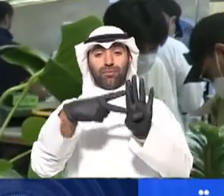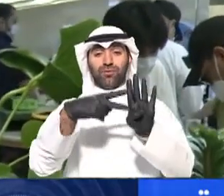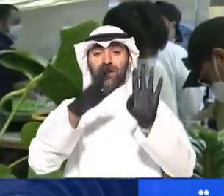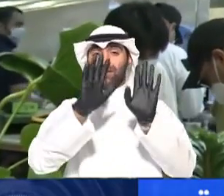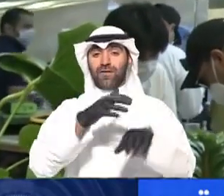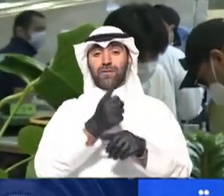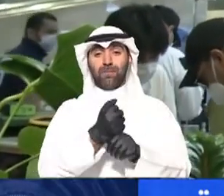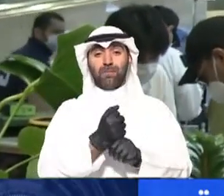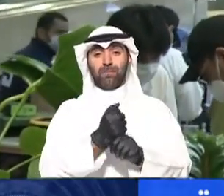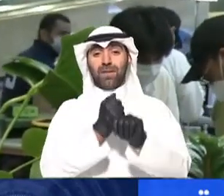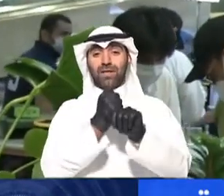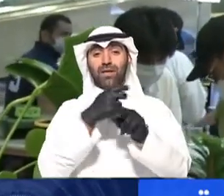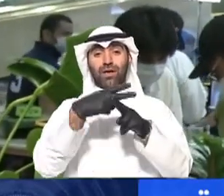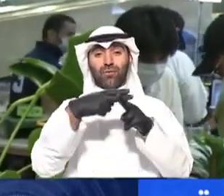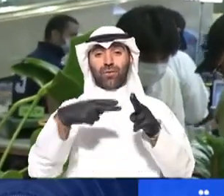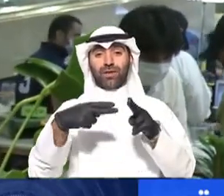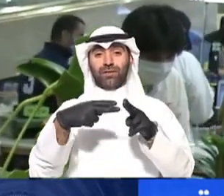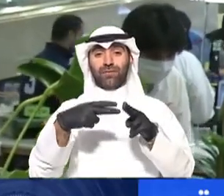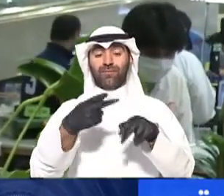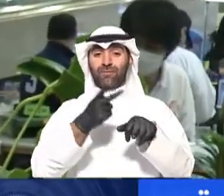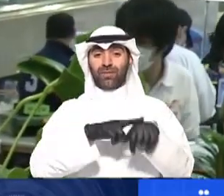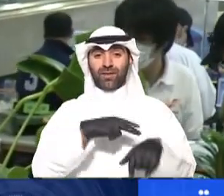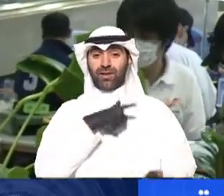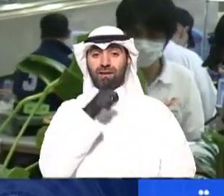نقول اليد الواحدة ما تصفق.